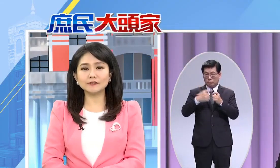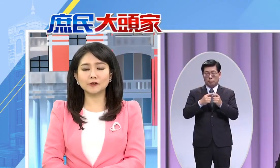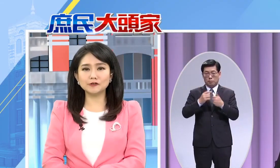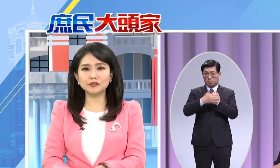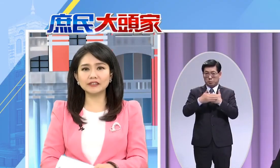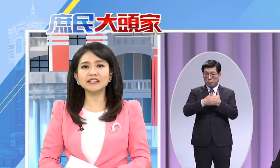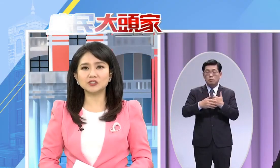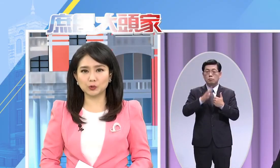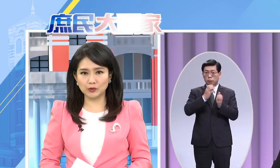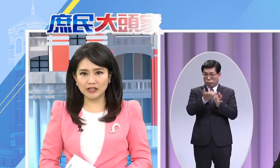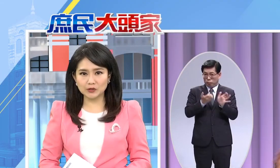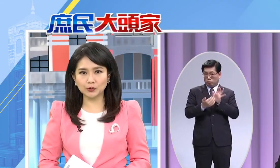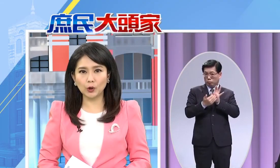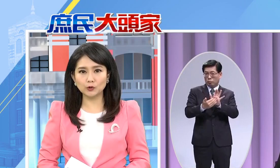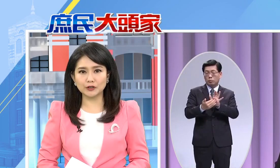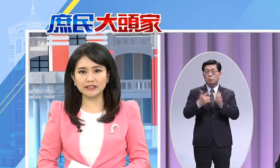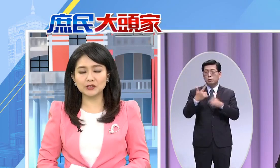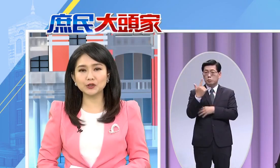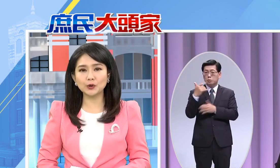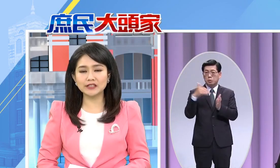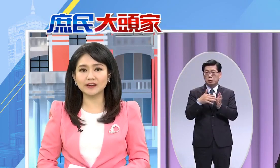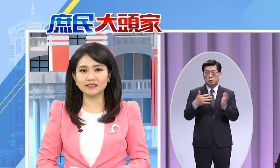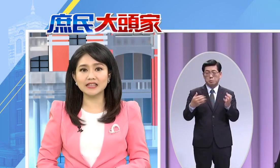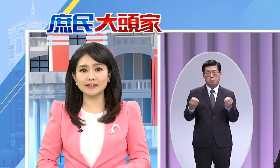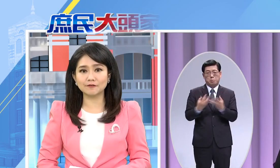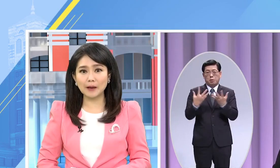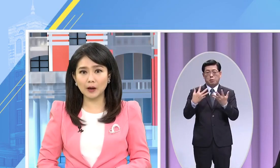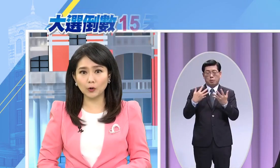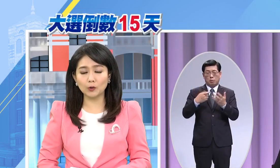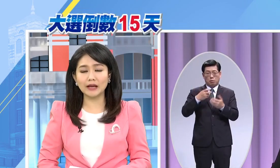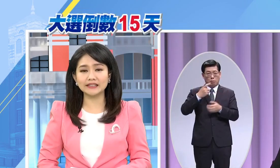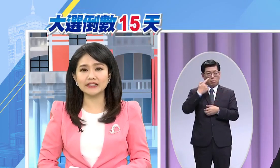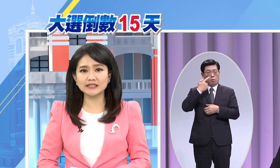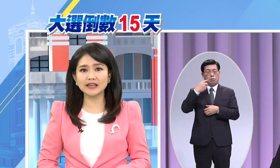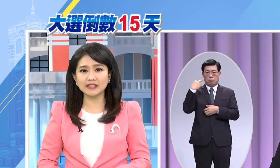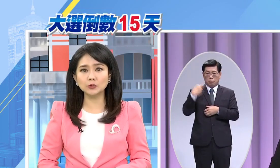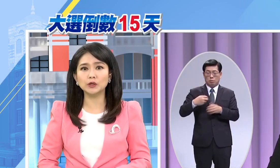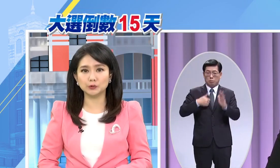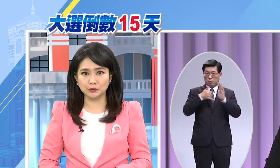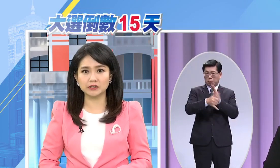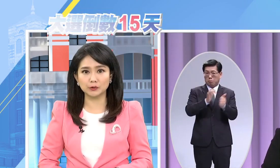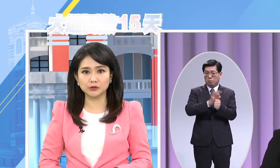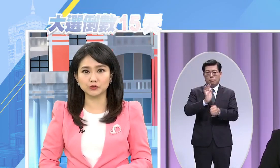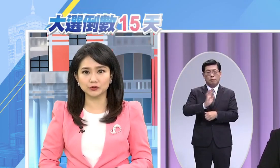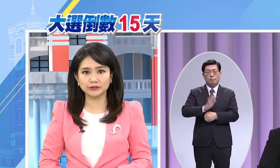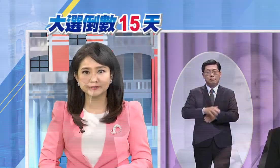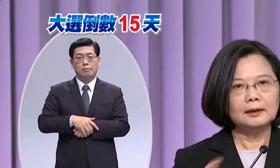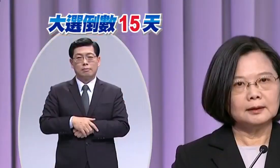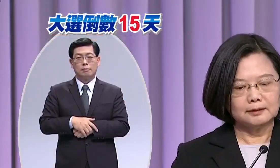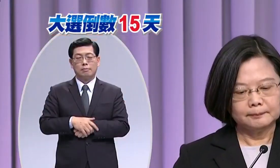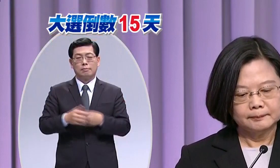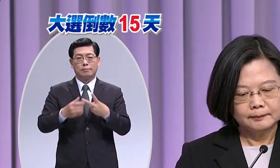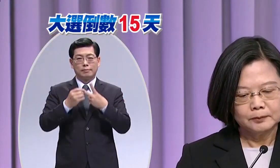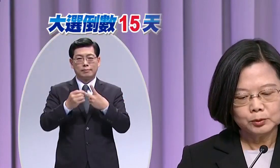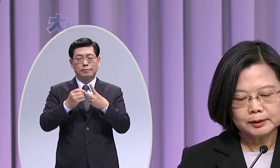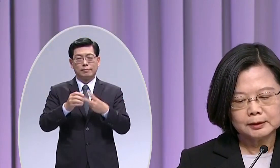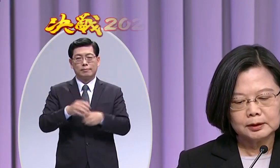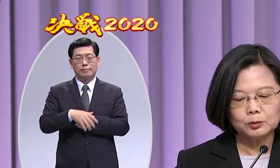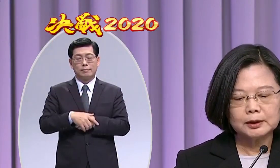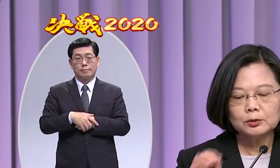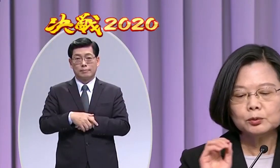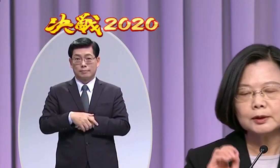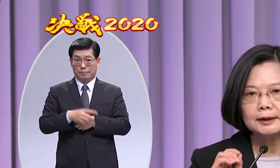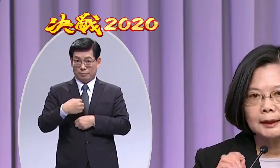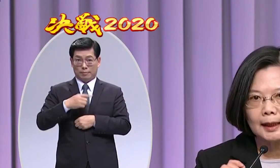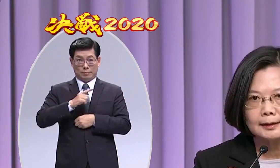头家，今天是第十五任总统候选人的最后一场政见发表会，我们来听蔡英文女士的论述。 第二个措施